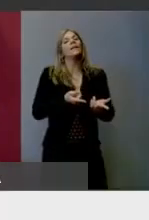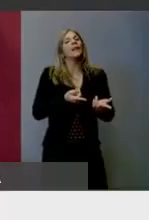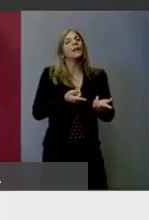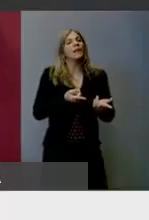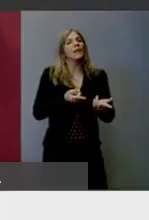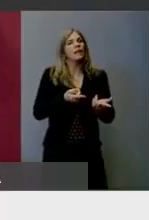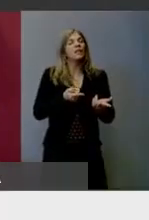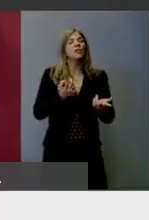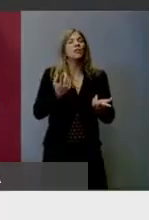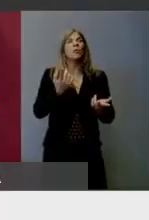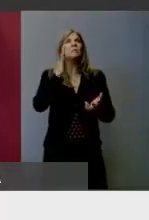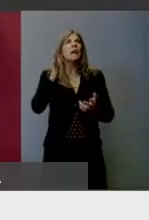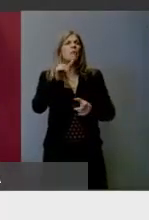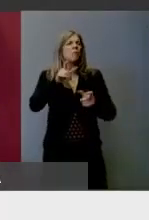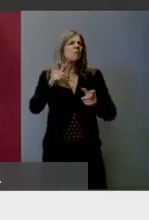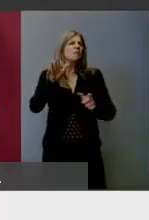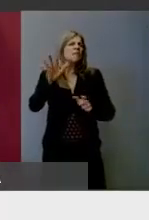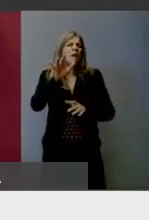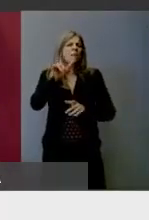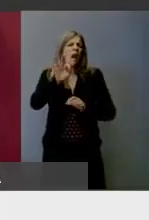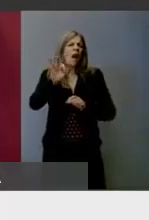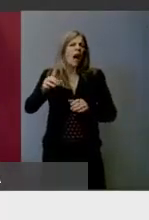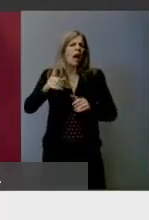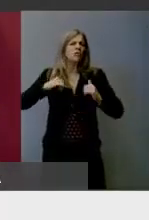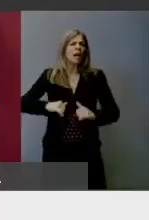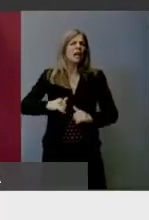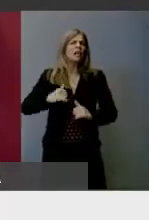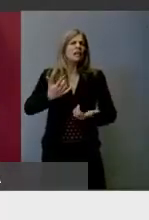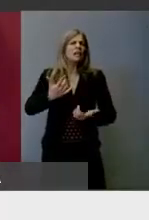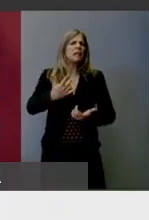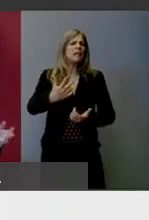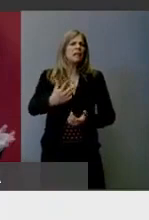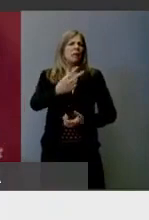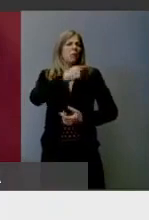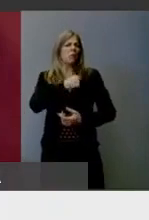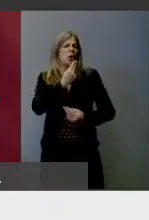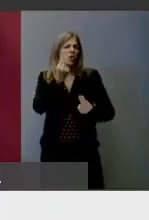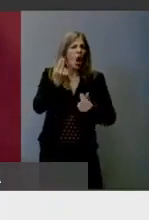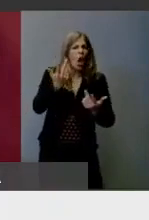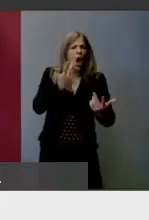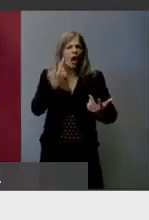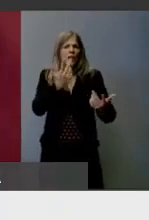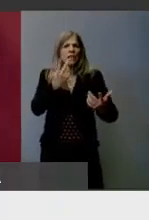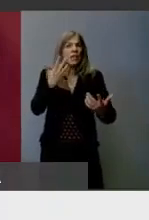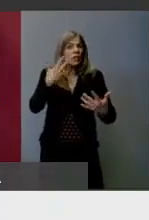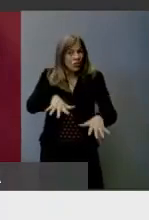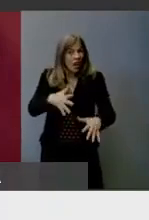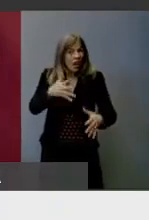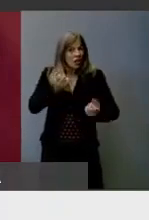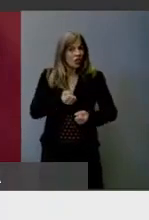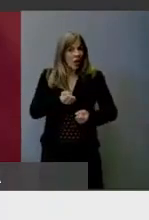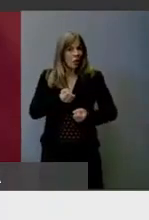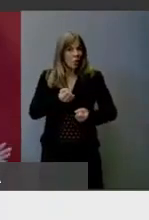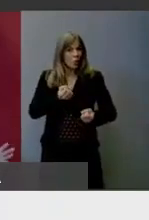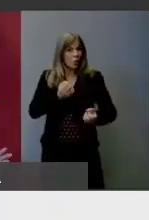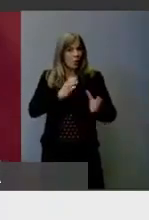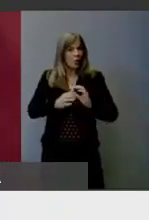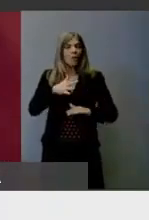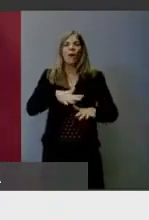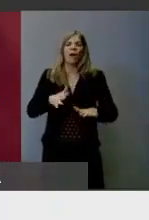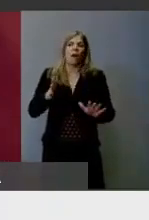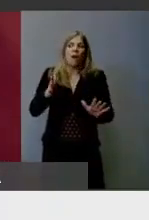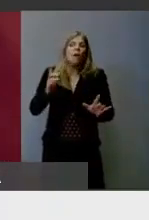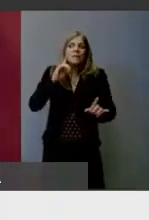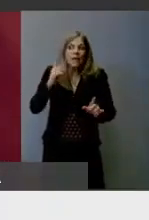avrebbero ricevuto alcuni cittadini delle comunicazioni. Se è così ditemelo e fatemelo vedere, perché io ho chiesto all'ufficio esproprio per essere